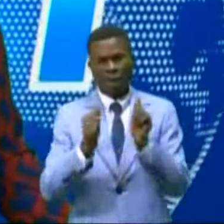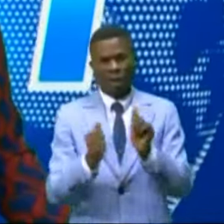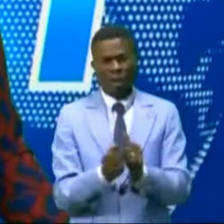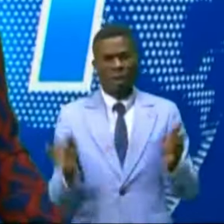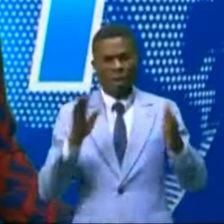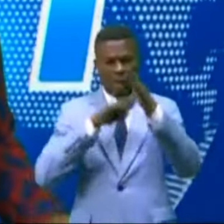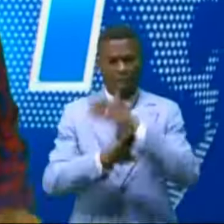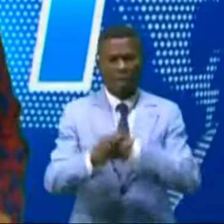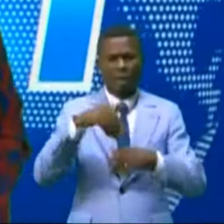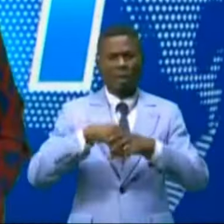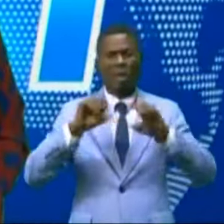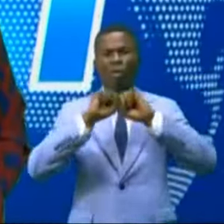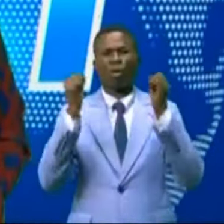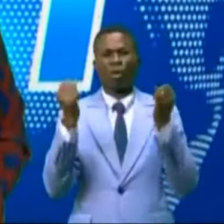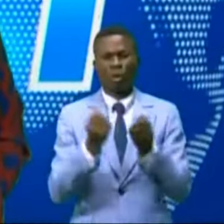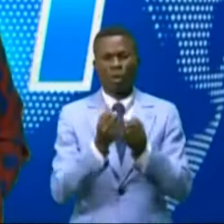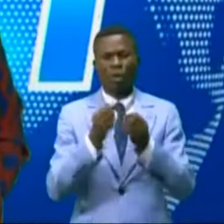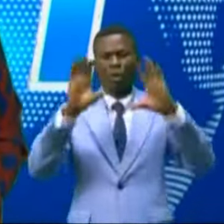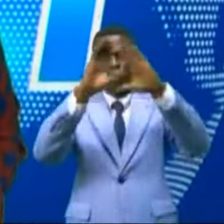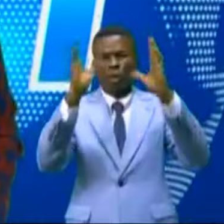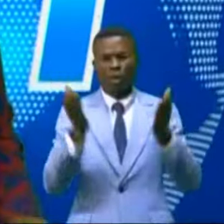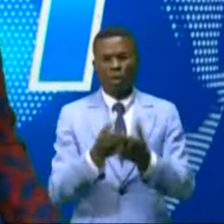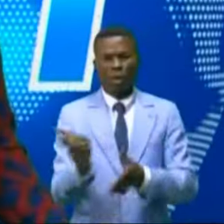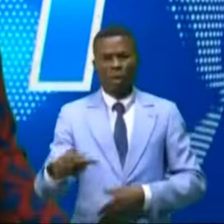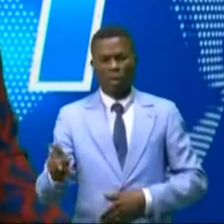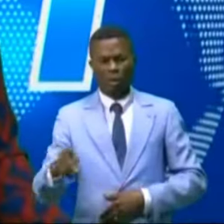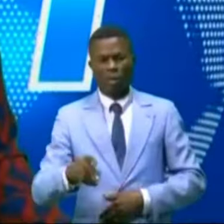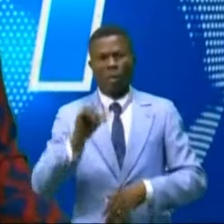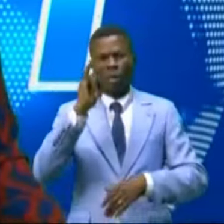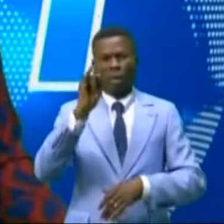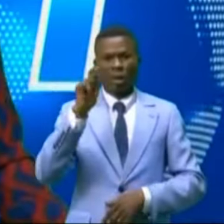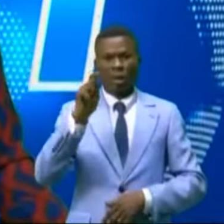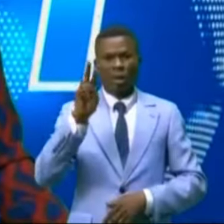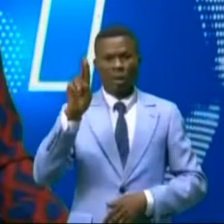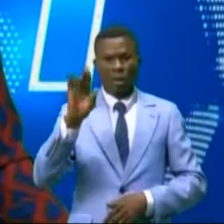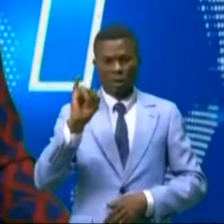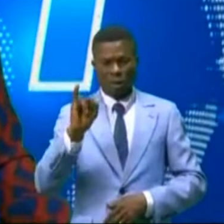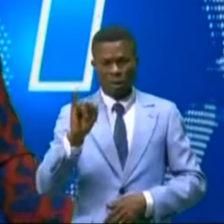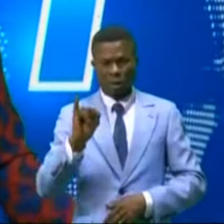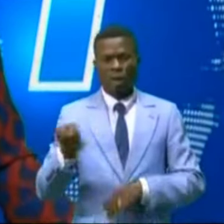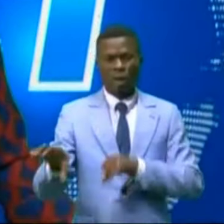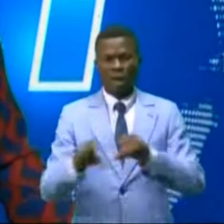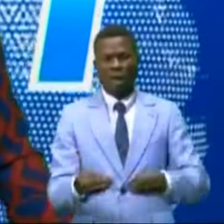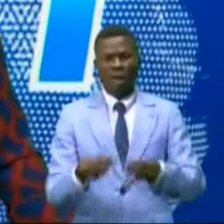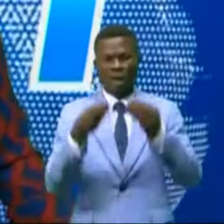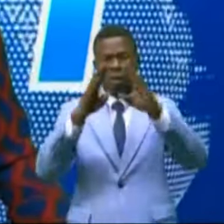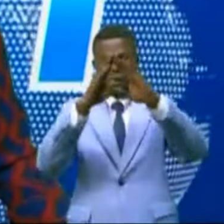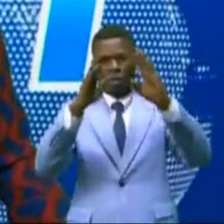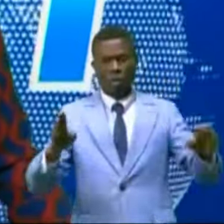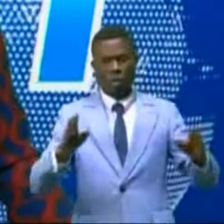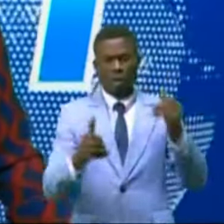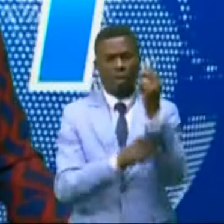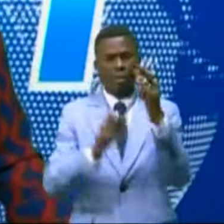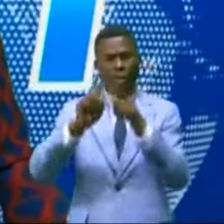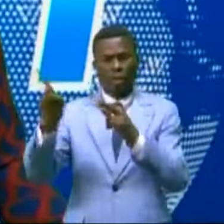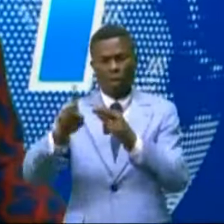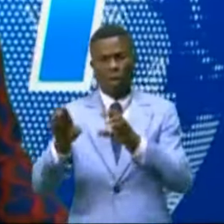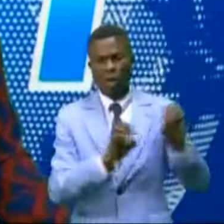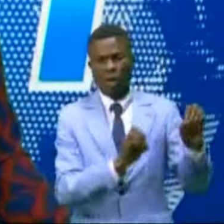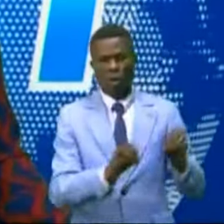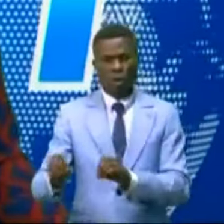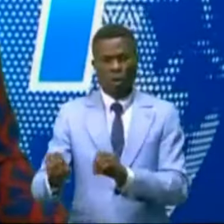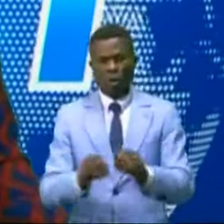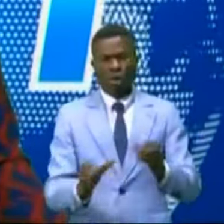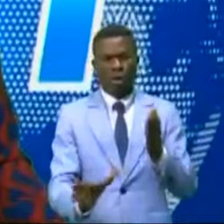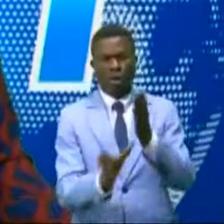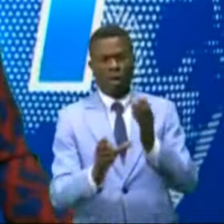réintégration sociale et communautaire dans la province de litouri la cérémonie des remise de ces logement au déplacé a été présidé par les